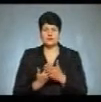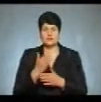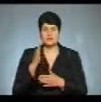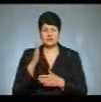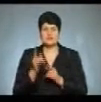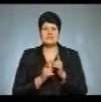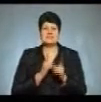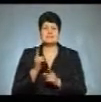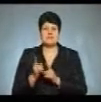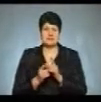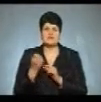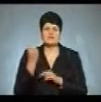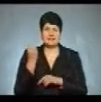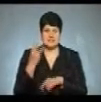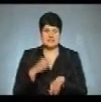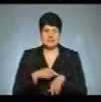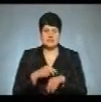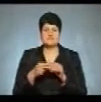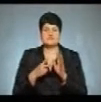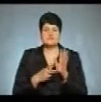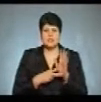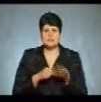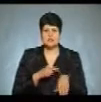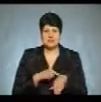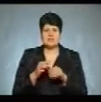зі змінами о 13 годині, 17 та